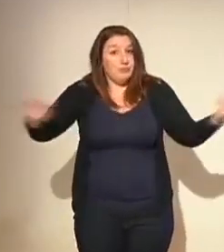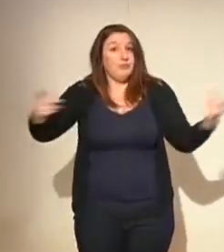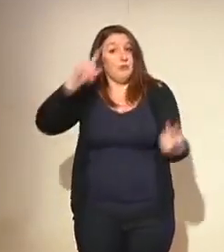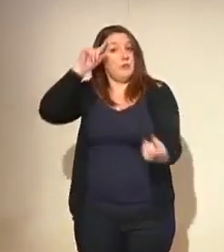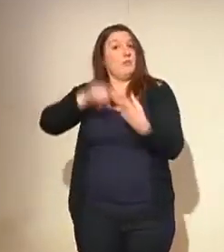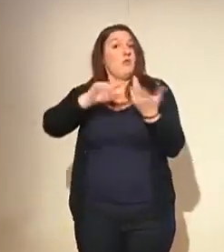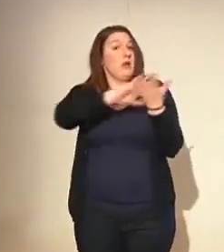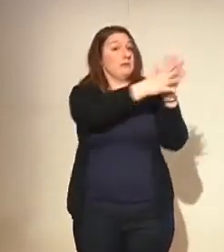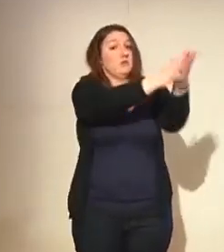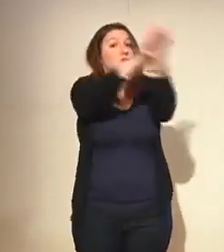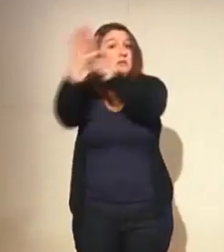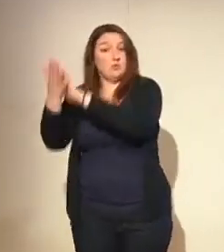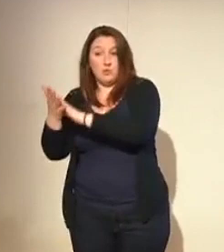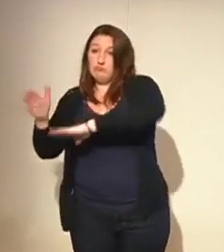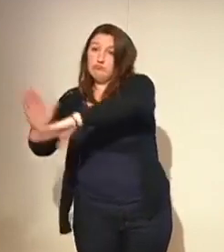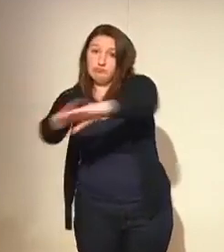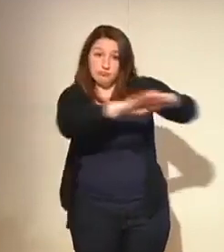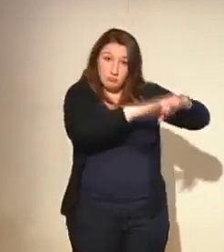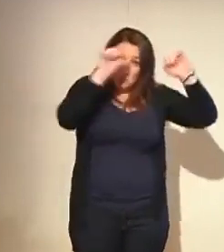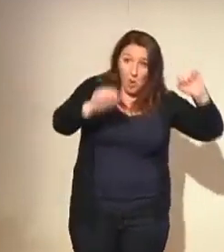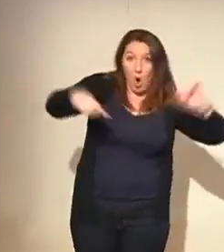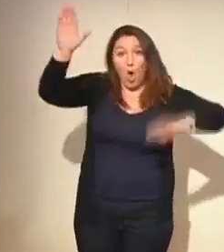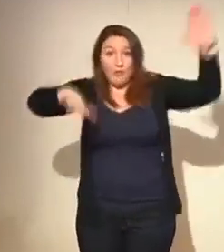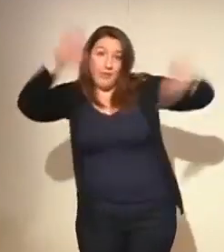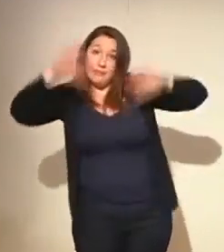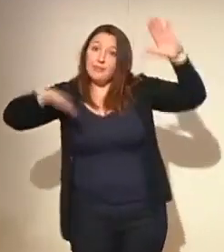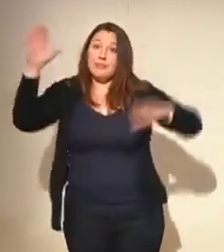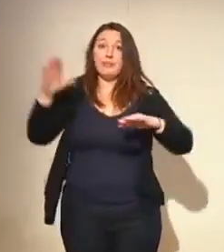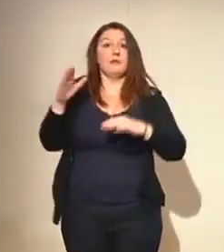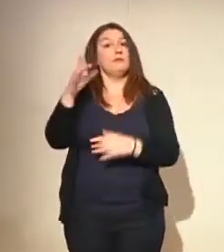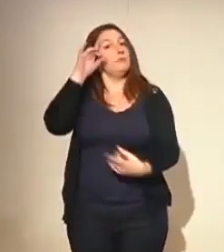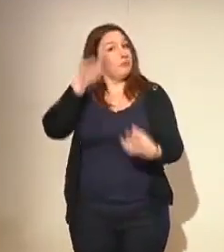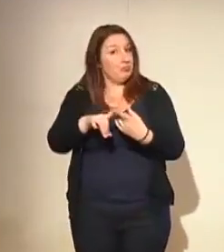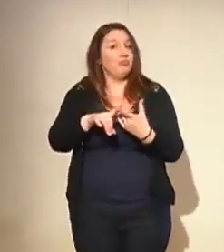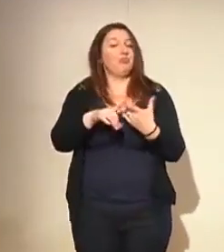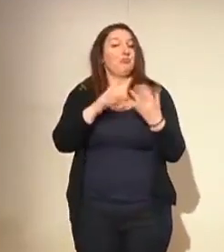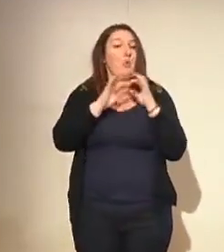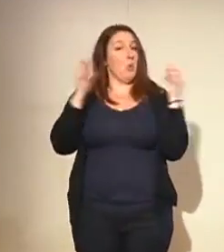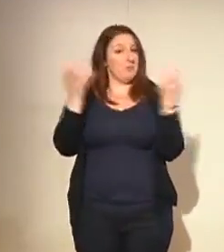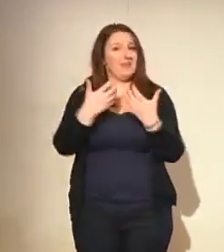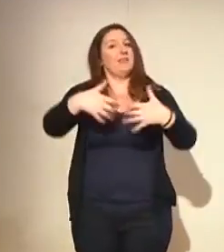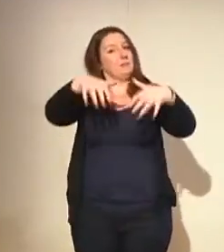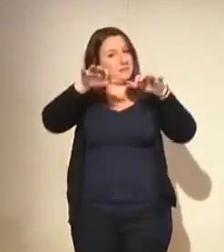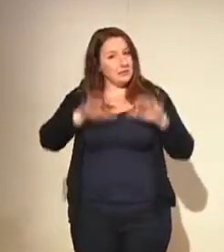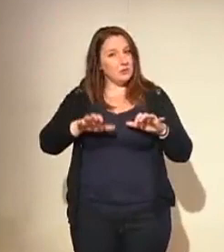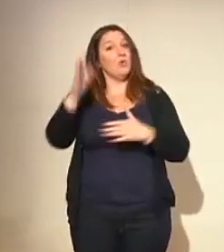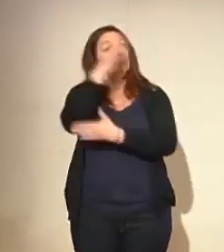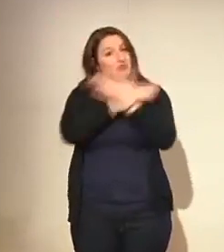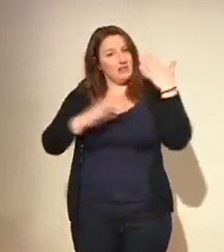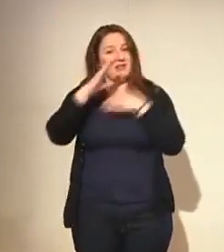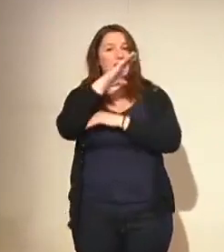les invités à se porter candidate au conseil d'administration du Centre Communal